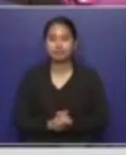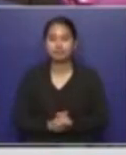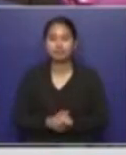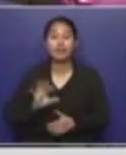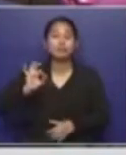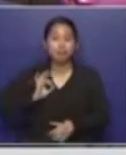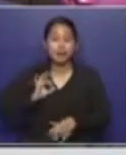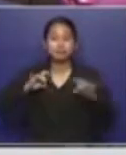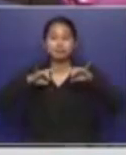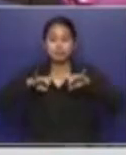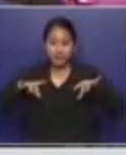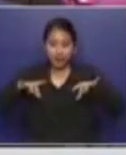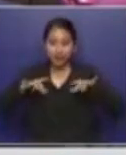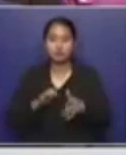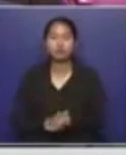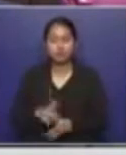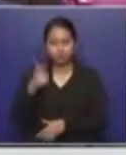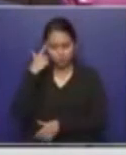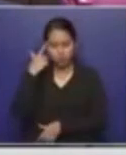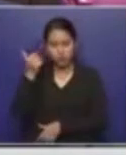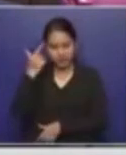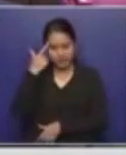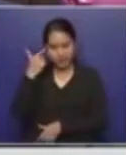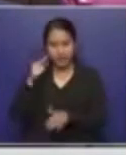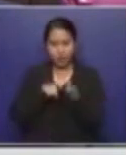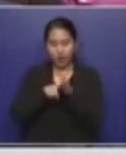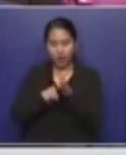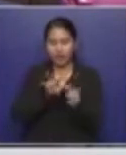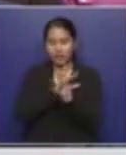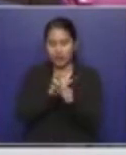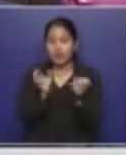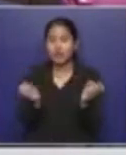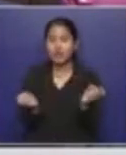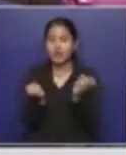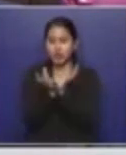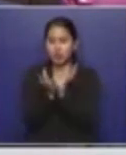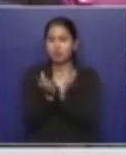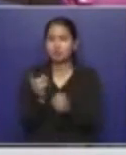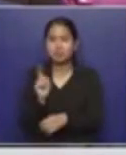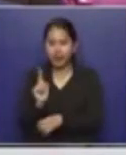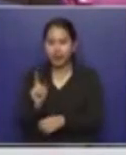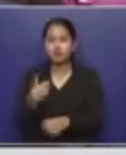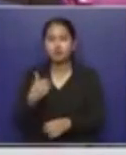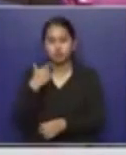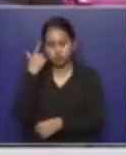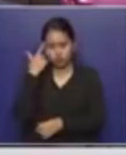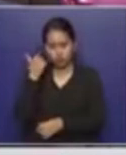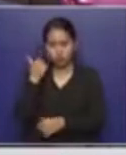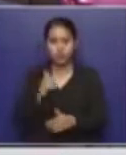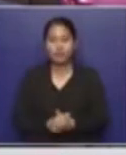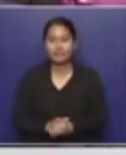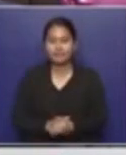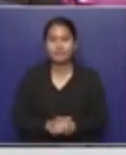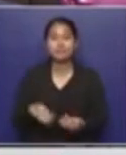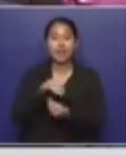ากฝ่ายค้านรู้ดีว่าไวรัสโควิด-19 ส่งผลกระทบอะไรกับเราบ้างที่ผ่านมาเ